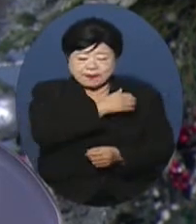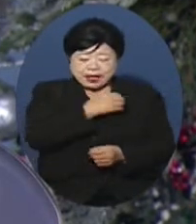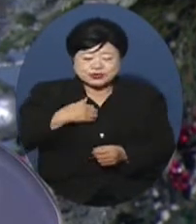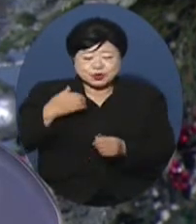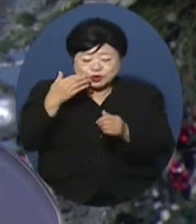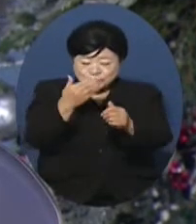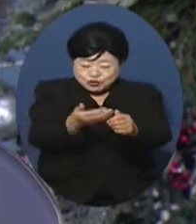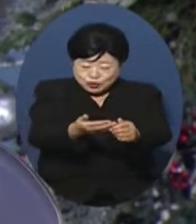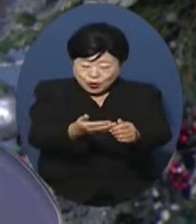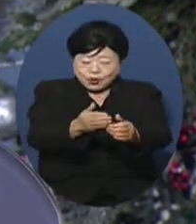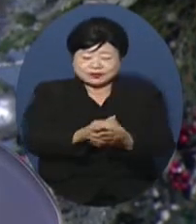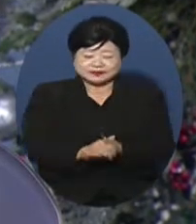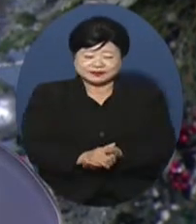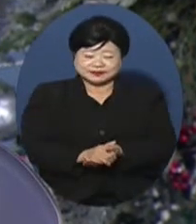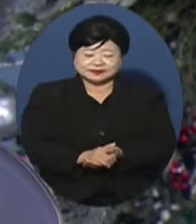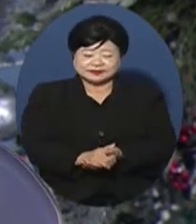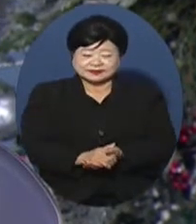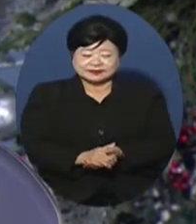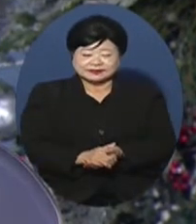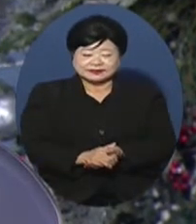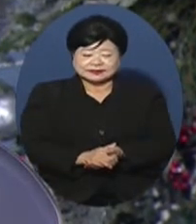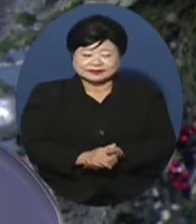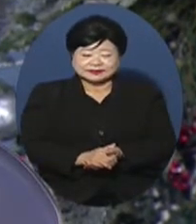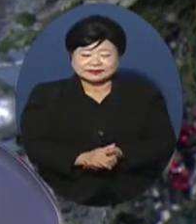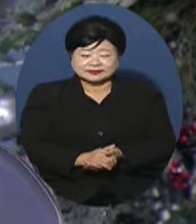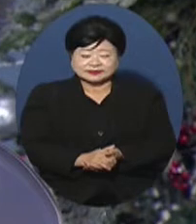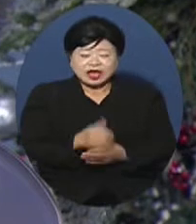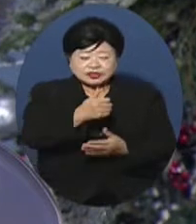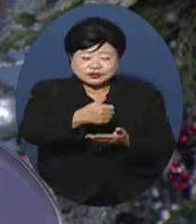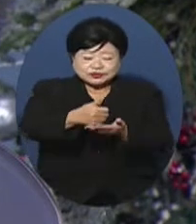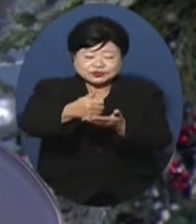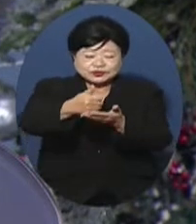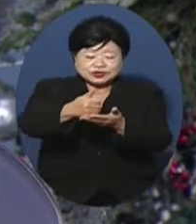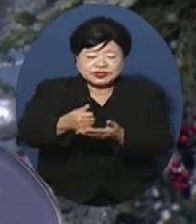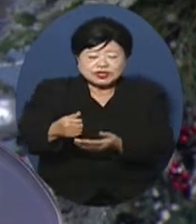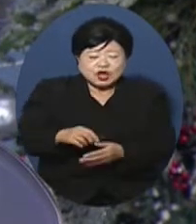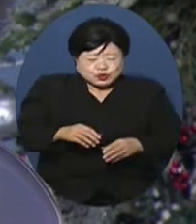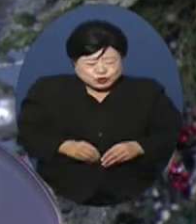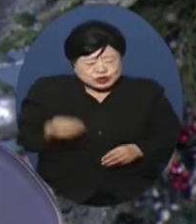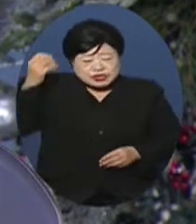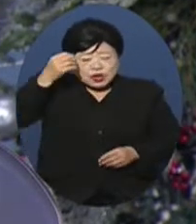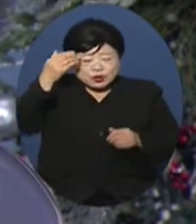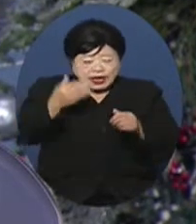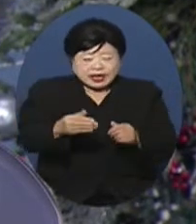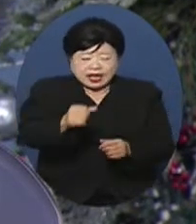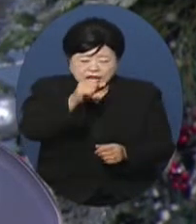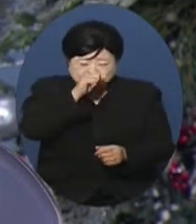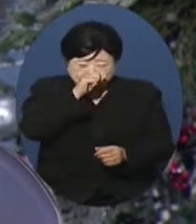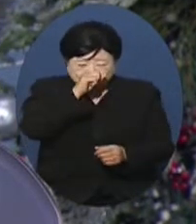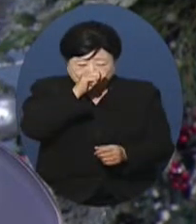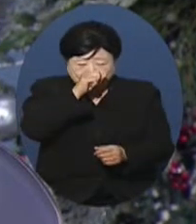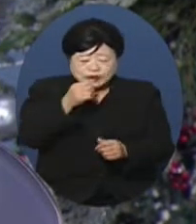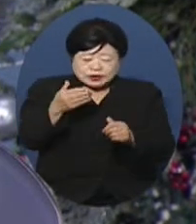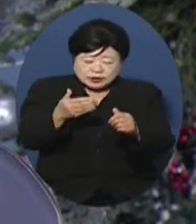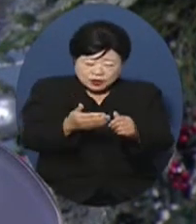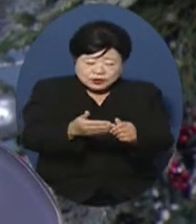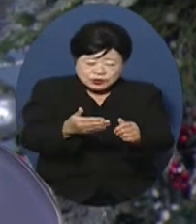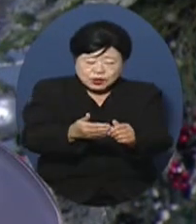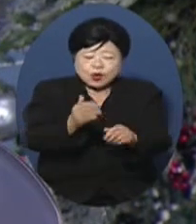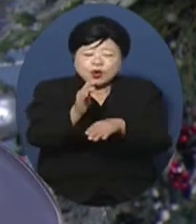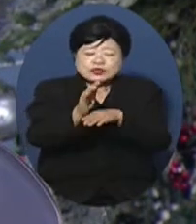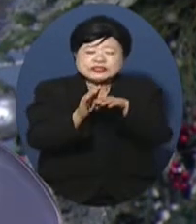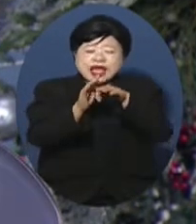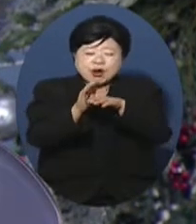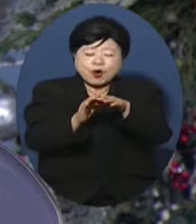큰 줌 야 튠 임 영혼에게 추린 여행의 좋은